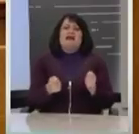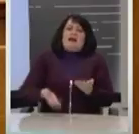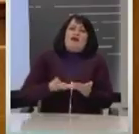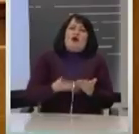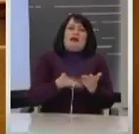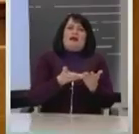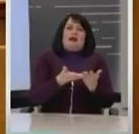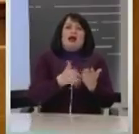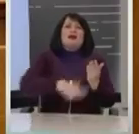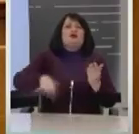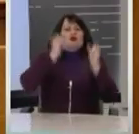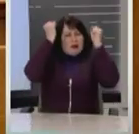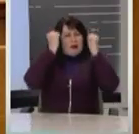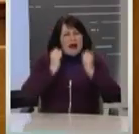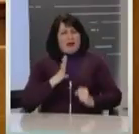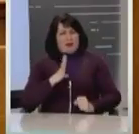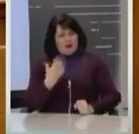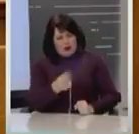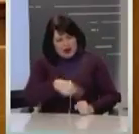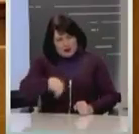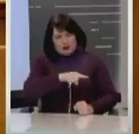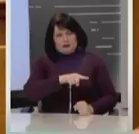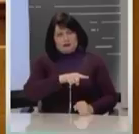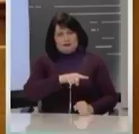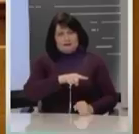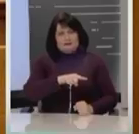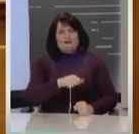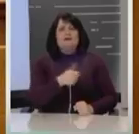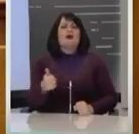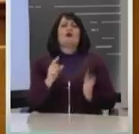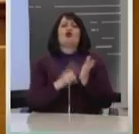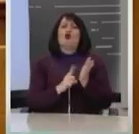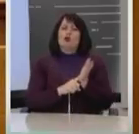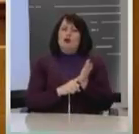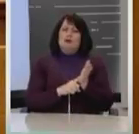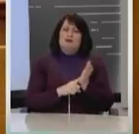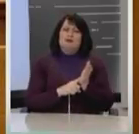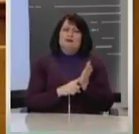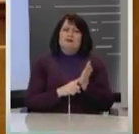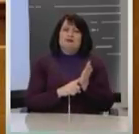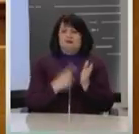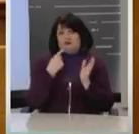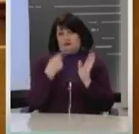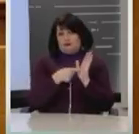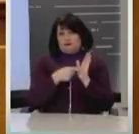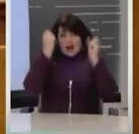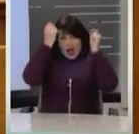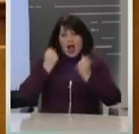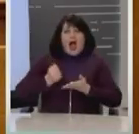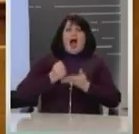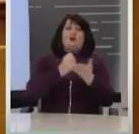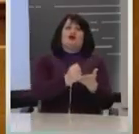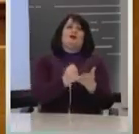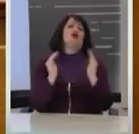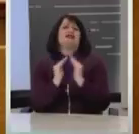ανακούφισης για τους πληγέντες. Πέραν της δια του νόμου προβλεπόμενης αποζημίωσης για κατοικίες